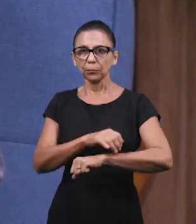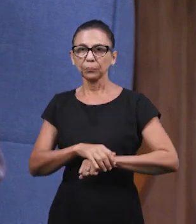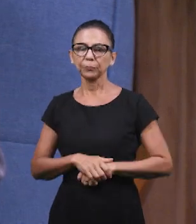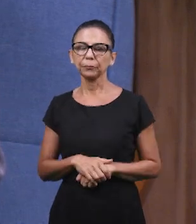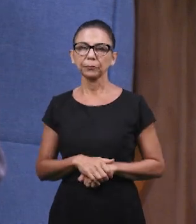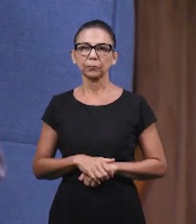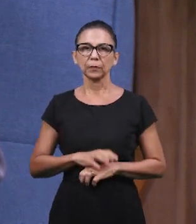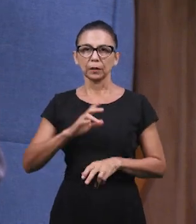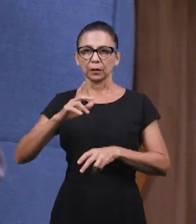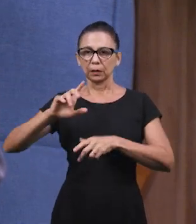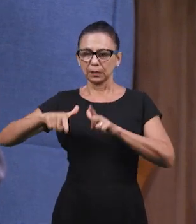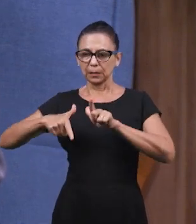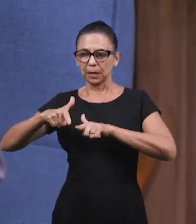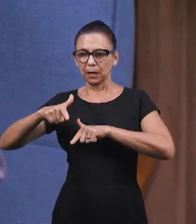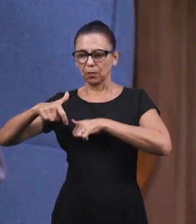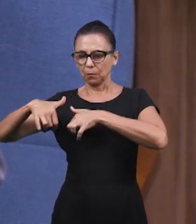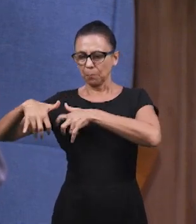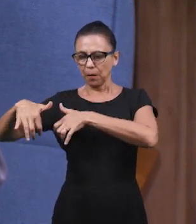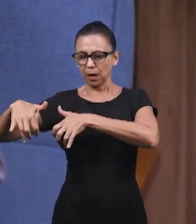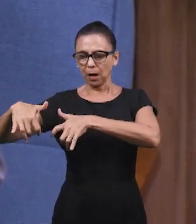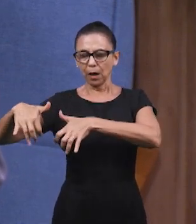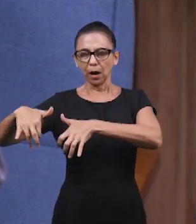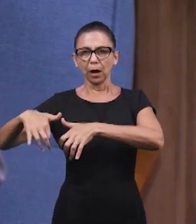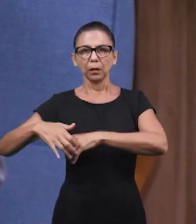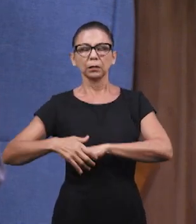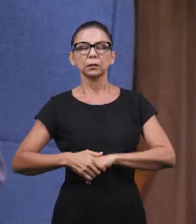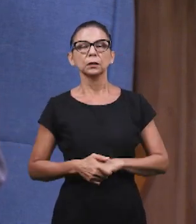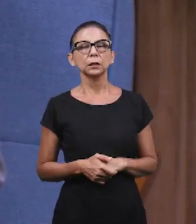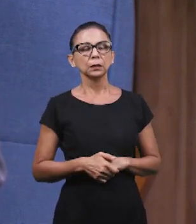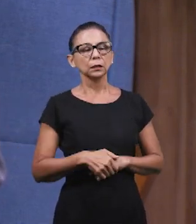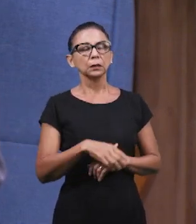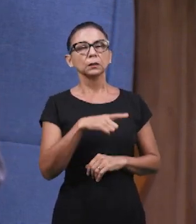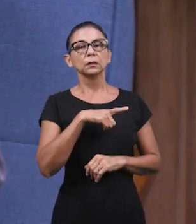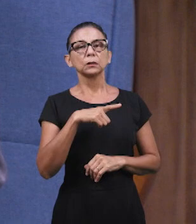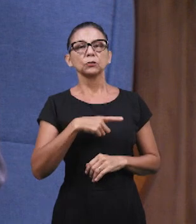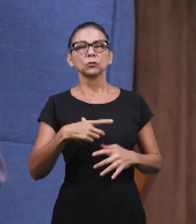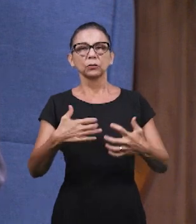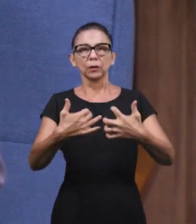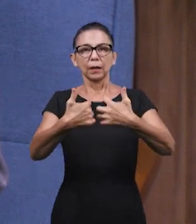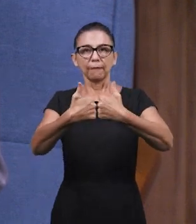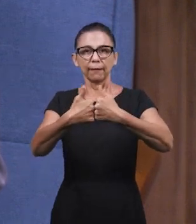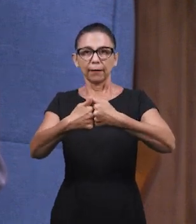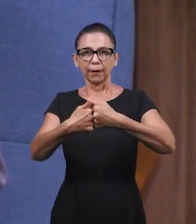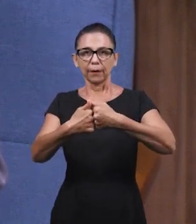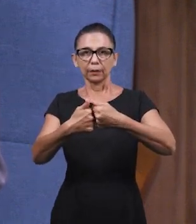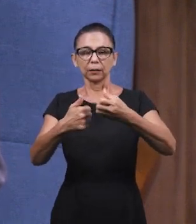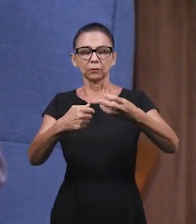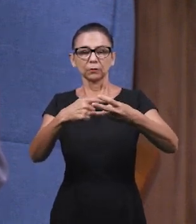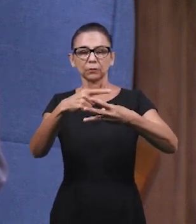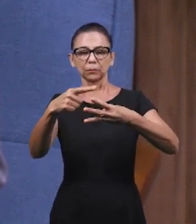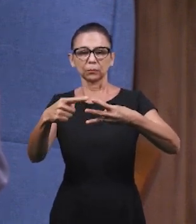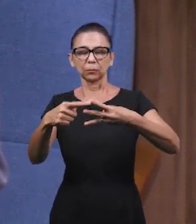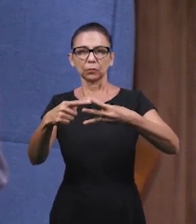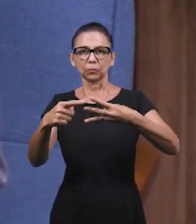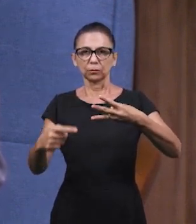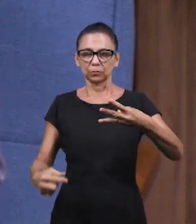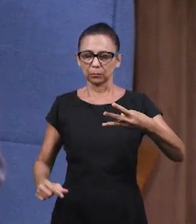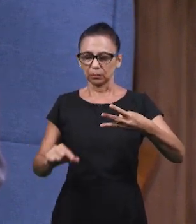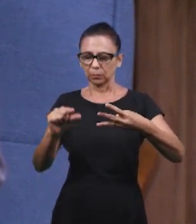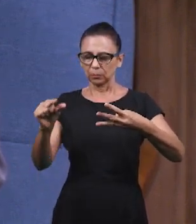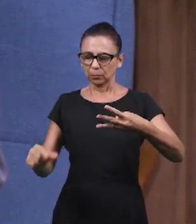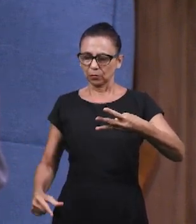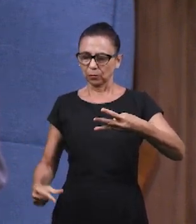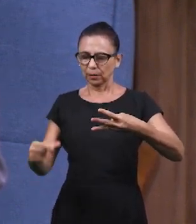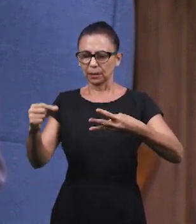l'arche, avec ces éléments à l'intérieur. Donc, comme vous avez dit, la verge,